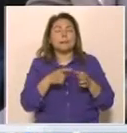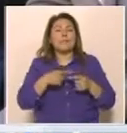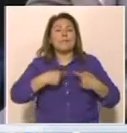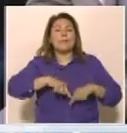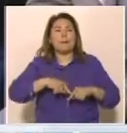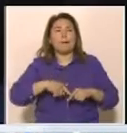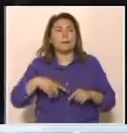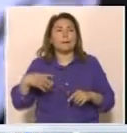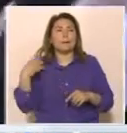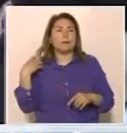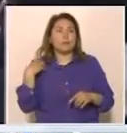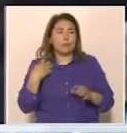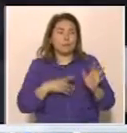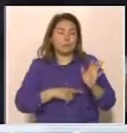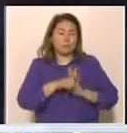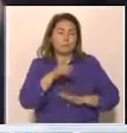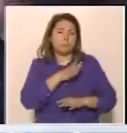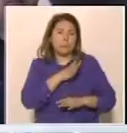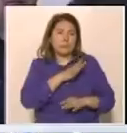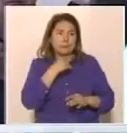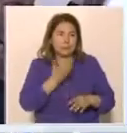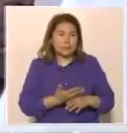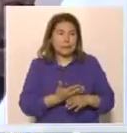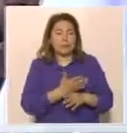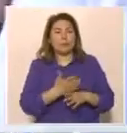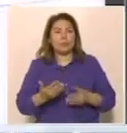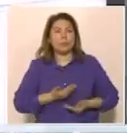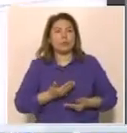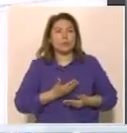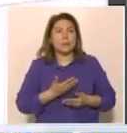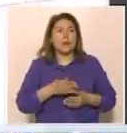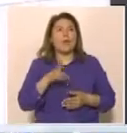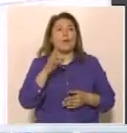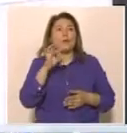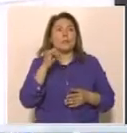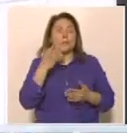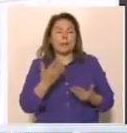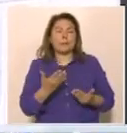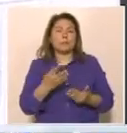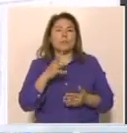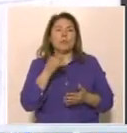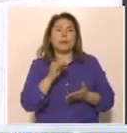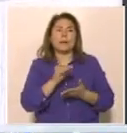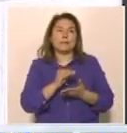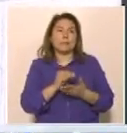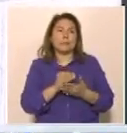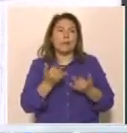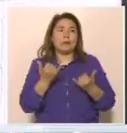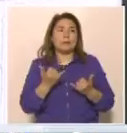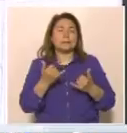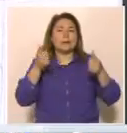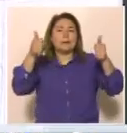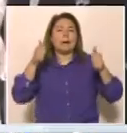басқарған. Мемлекеттік қызметпен қатар қаламымен жолдас болып, өмір жыры, көңіл сыры туындыларын мұра етіп қалдырған. Тақтаны